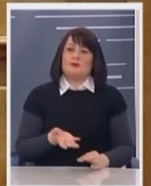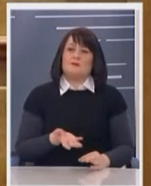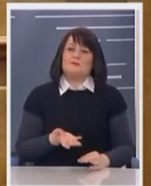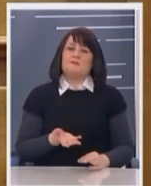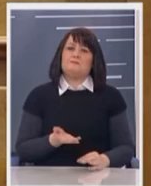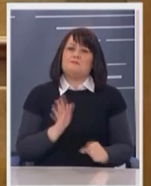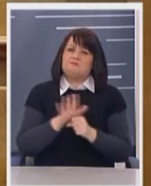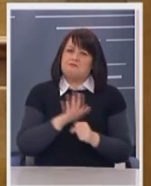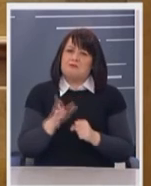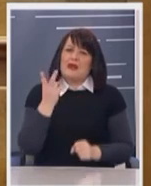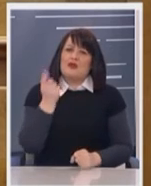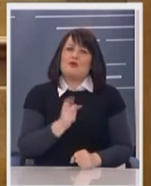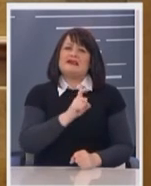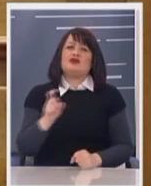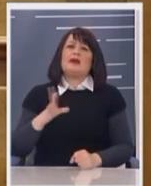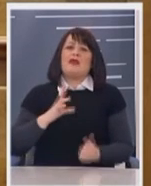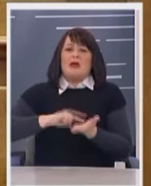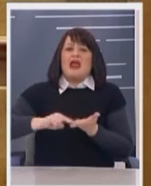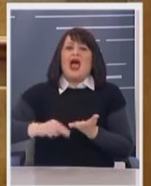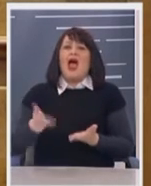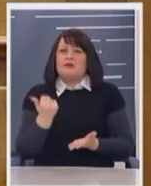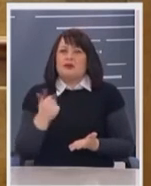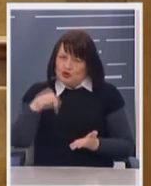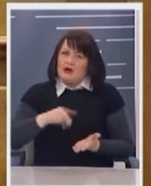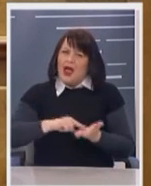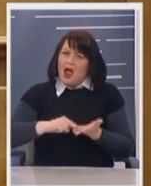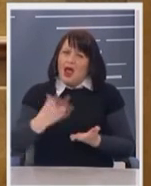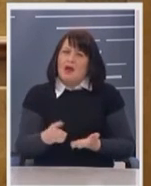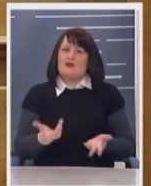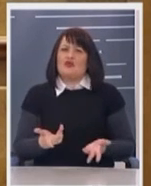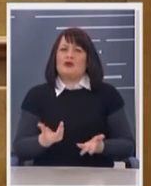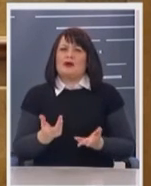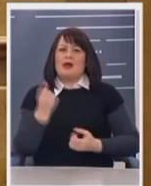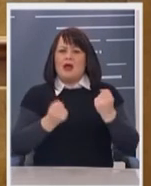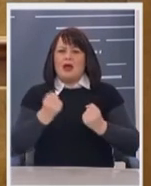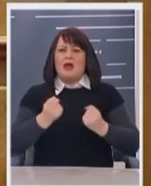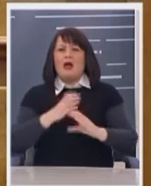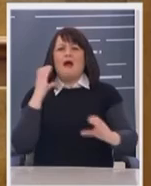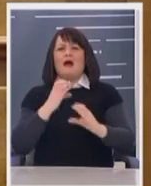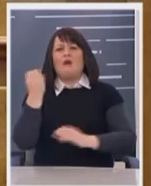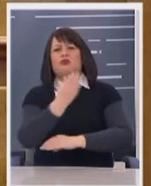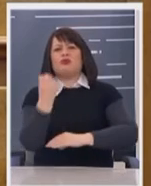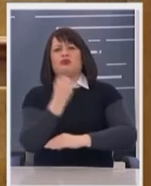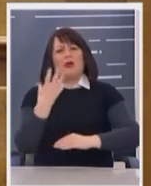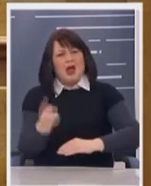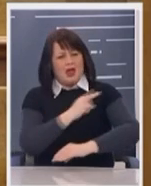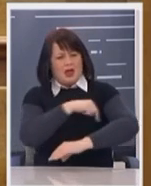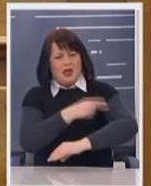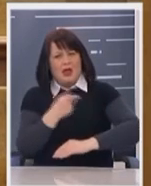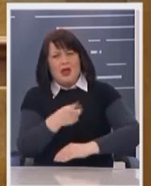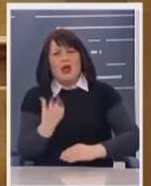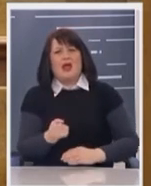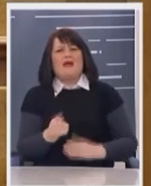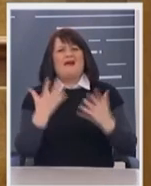καλύπτουμε 2,5 εκατομμύρια ανασφάλιστους, παίρνουμε ασθενοφόρα και πρωτοποριακά όργανα και